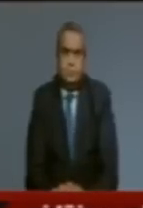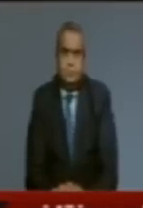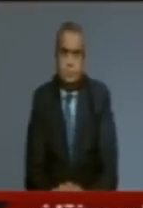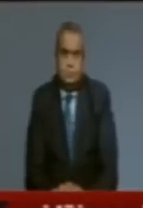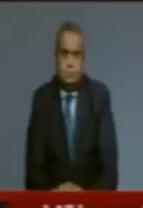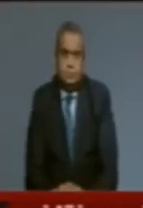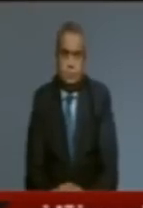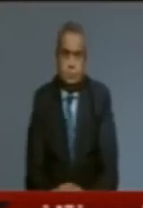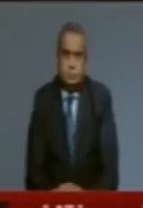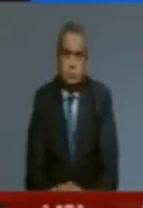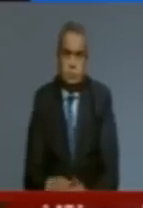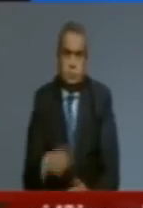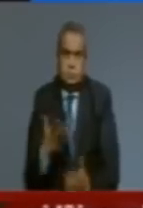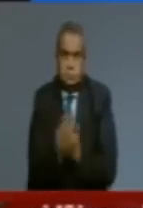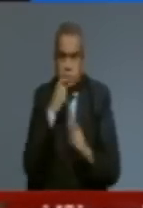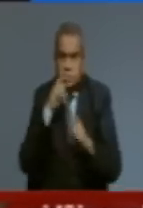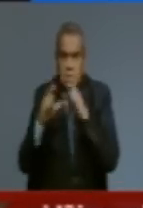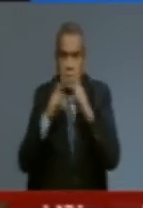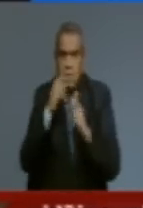فإن بنك بريكس الجديد